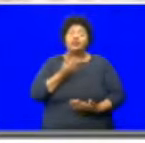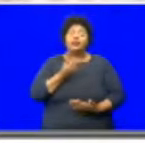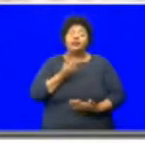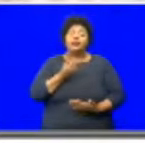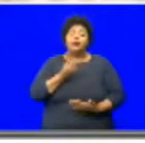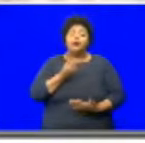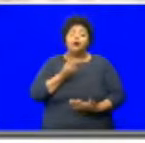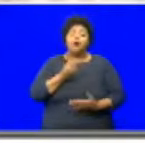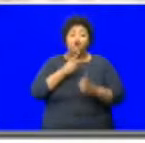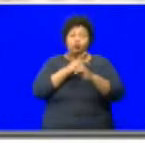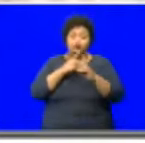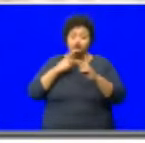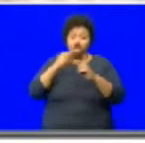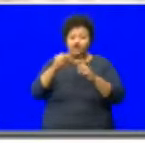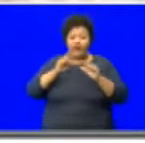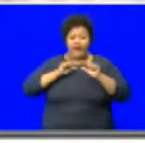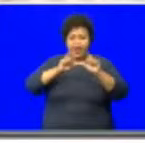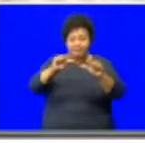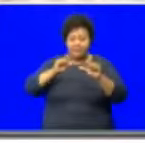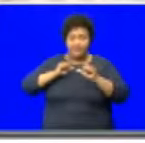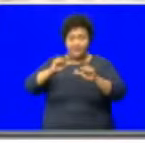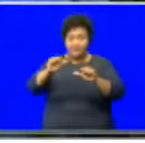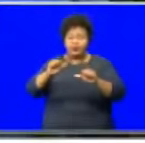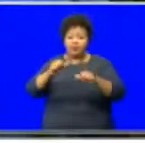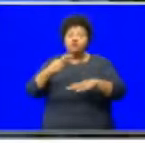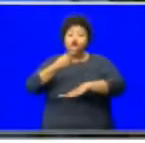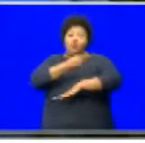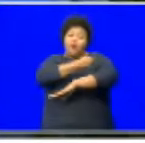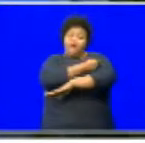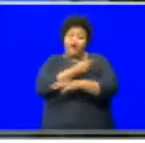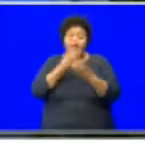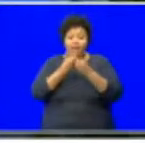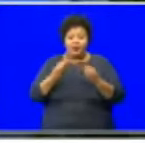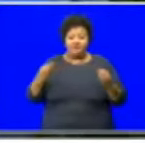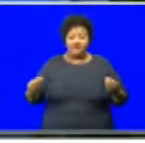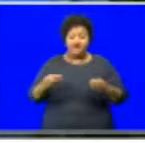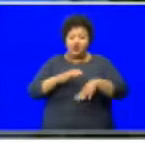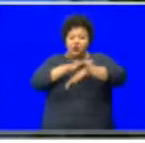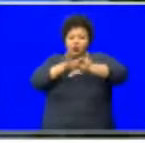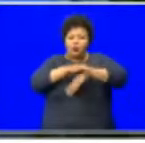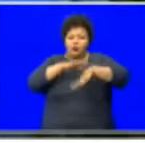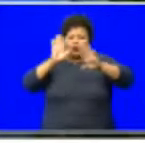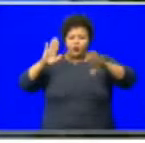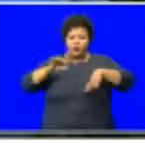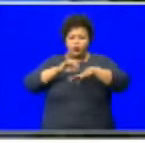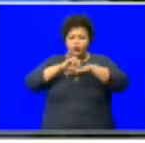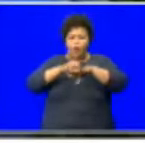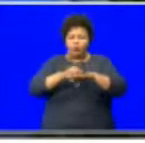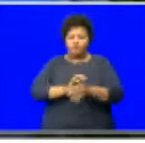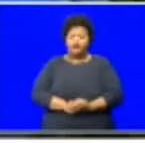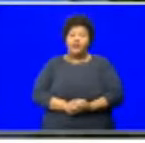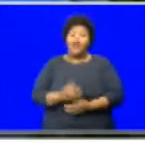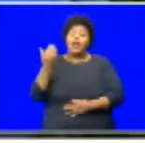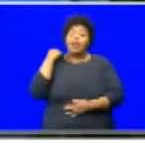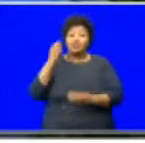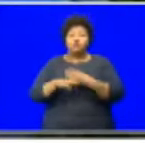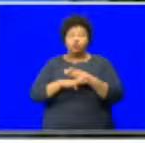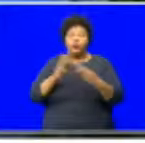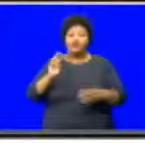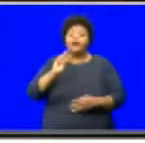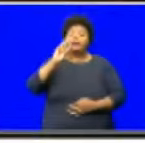Ngekubona izinga lelisetule bamhana labashiya emhlabeni ngenxa yesifo samalala eveva evikini leliphelile inhlangano yakamhlaba